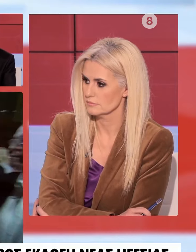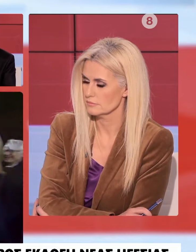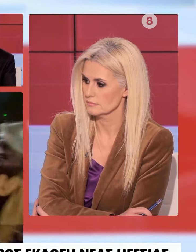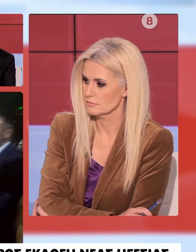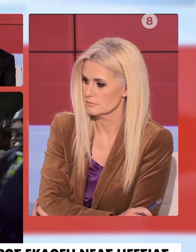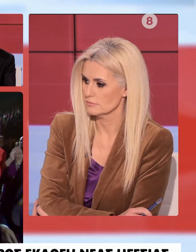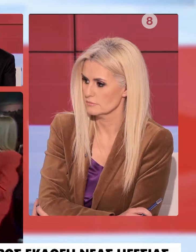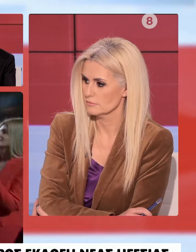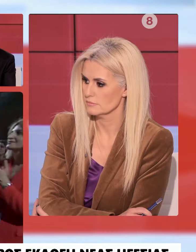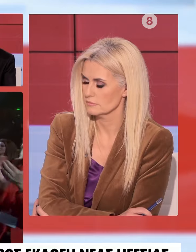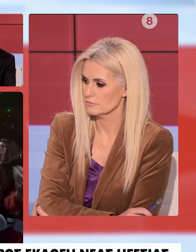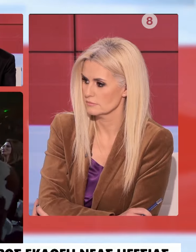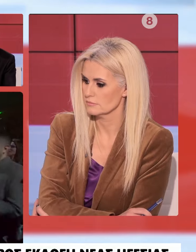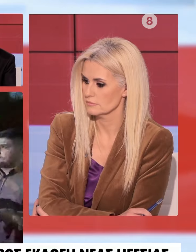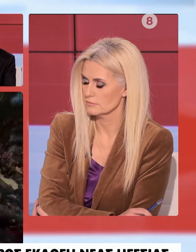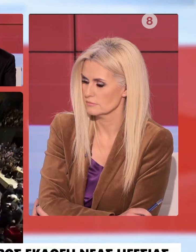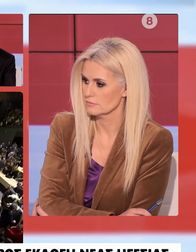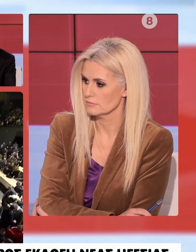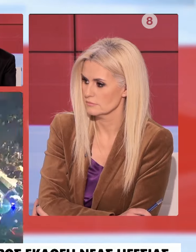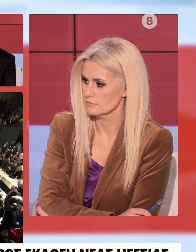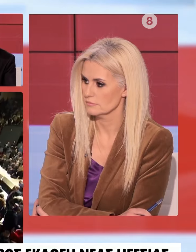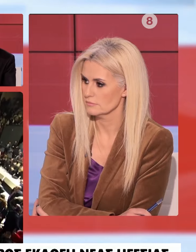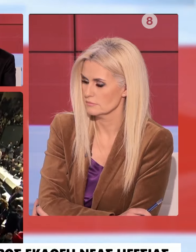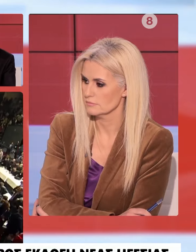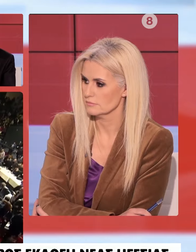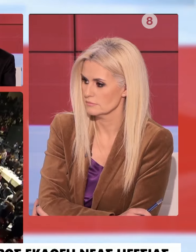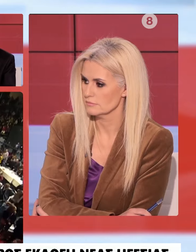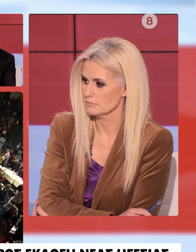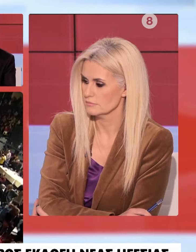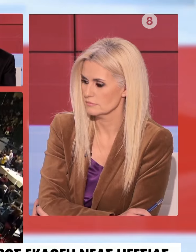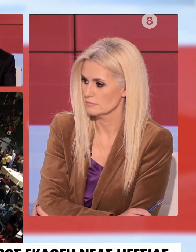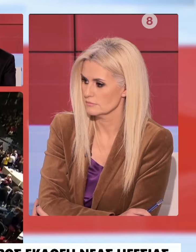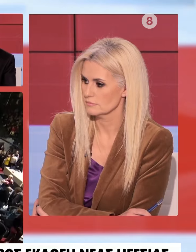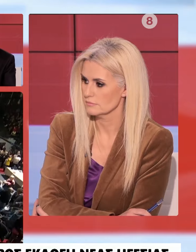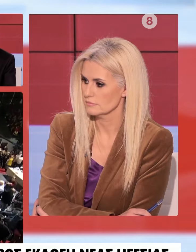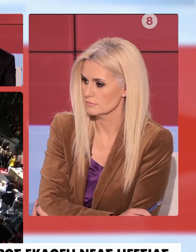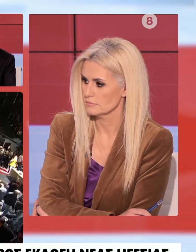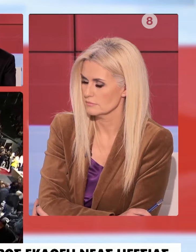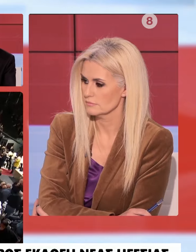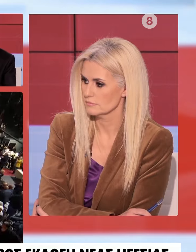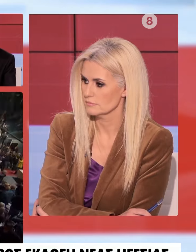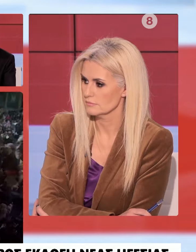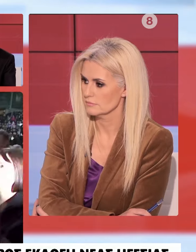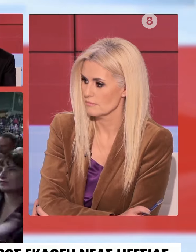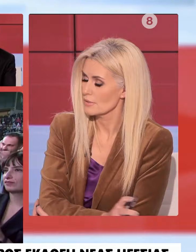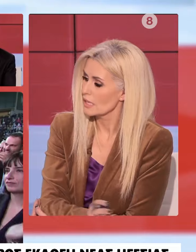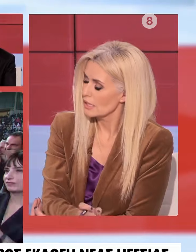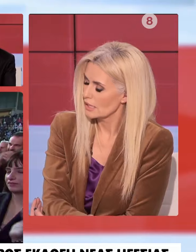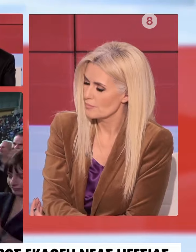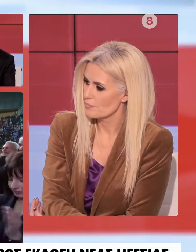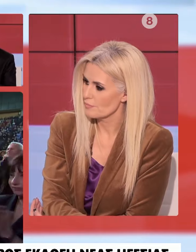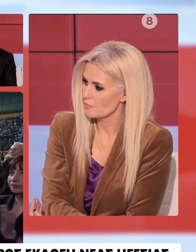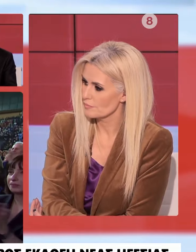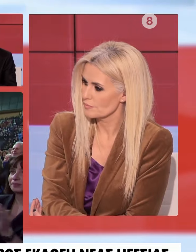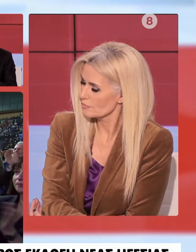κύριος Κασελάκης βγήκε λοιπόν χωρίς, σαν θύελα, χωρίς να παρουσιάσει κάποιο συγκεκριμένο πολιτικό αφήγημα, χωρίς ιδέες. είχε υπέρ το